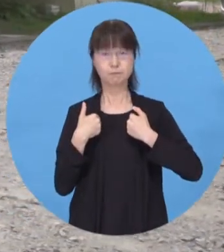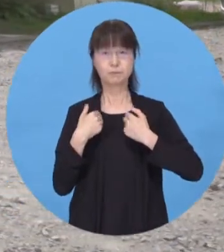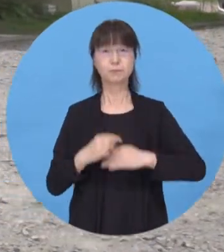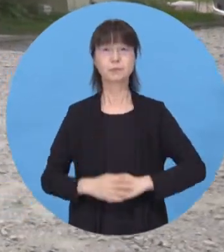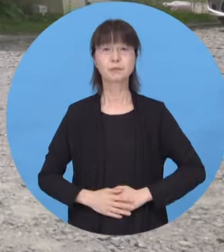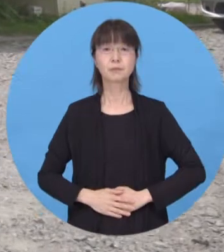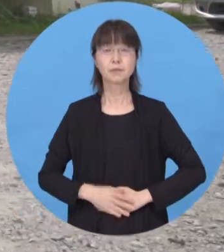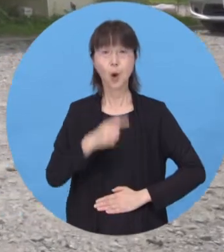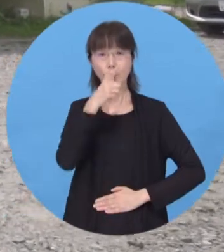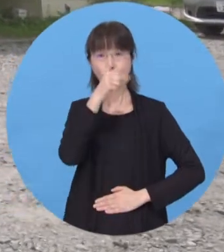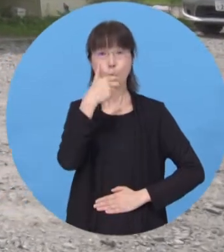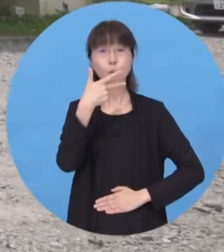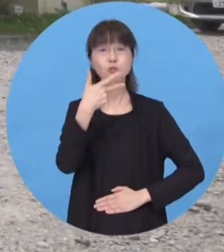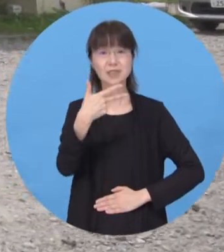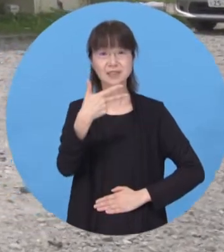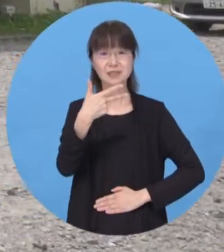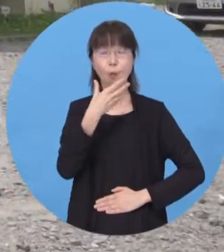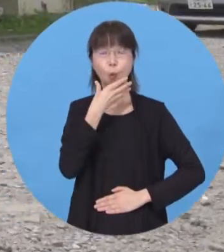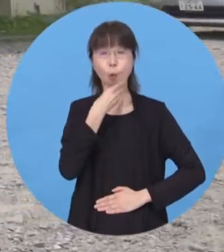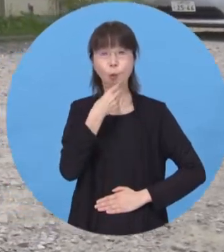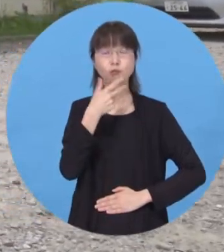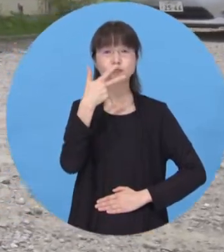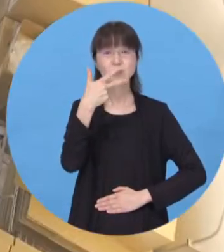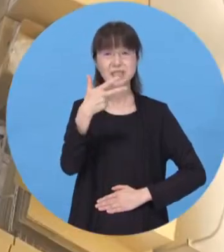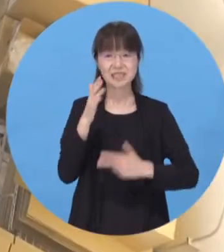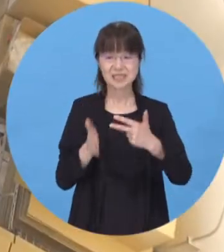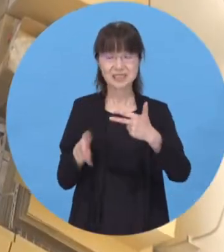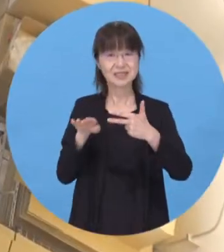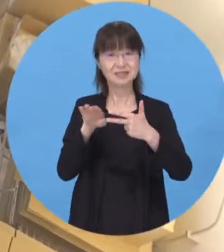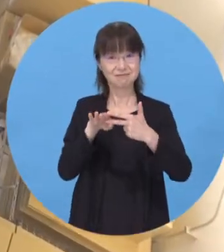甲府市にある福祉施設を訪ねました。